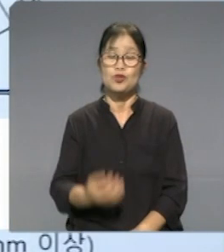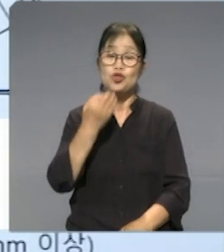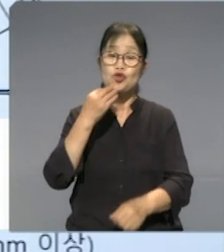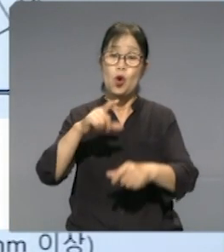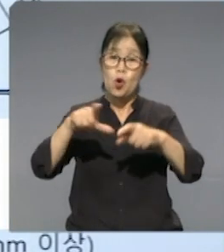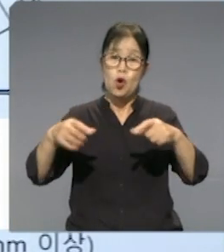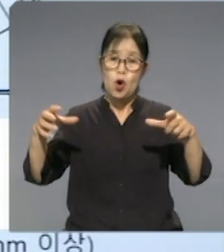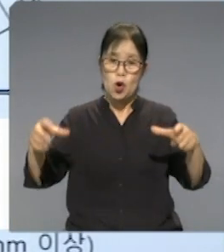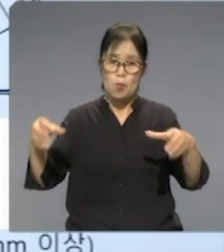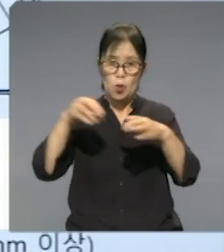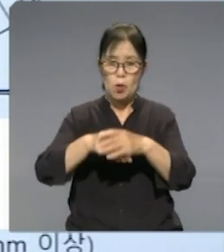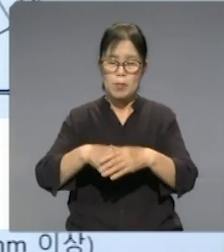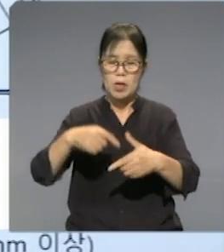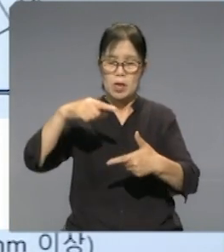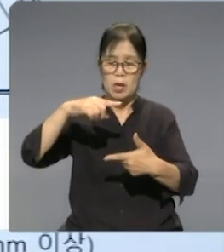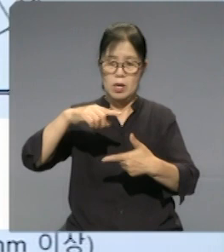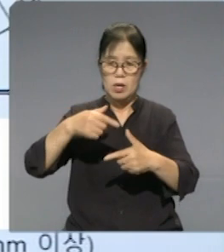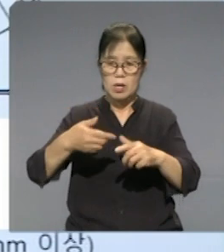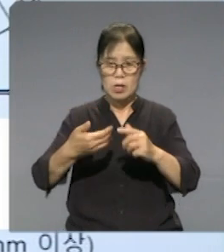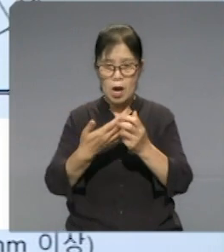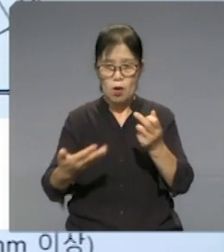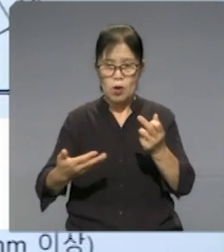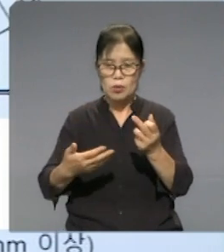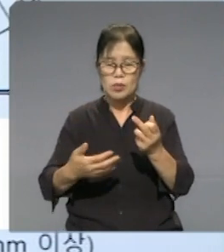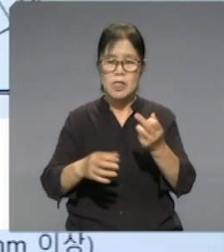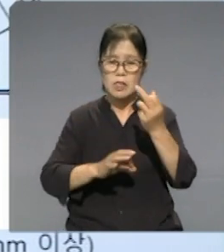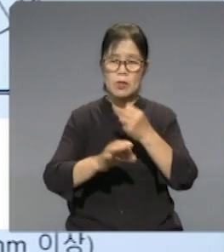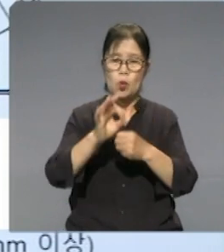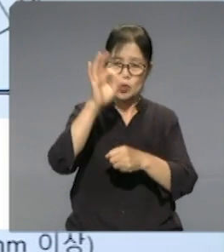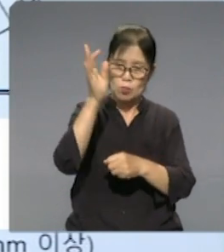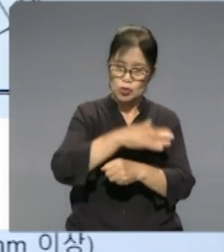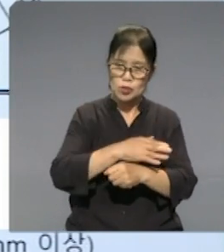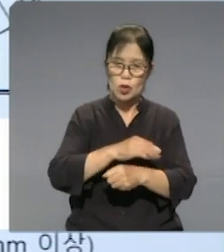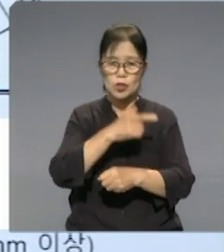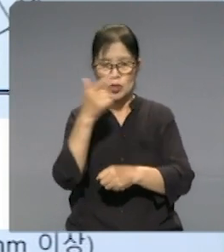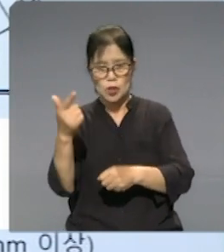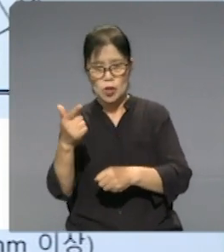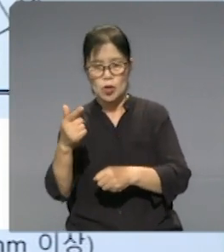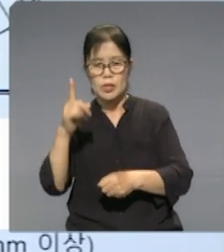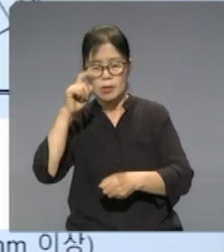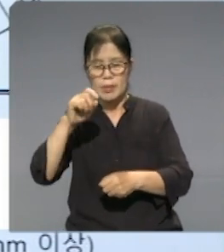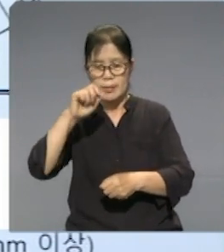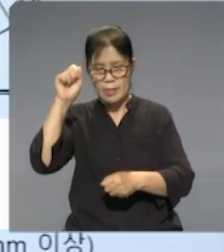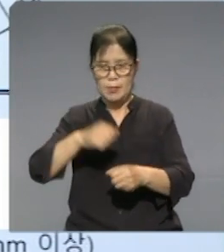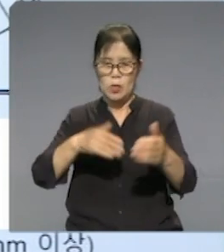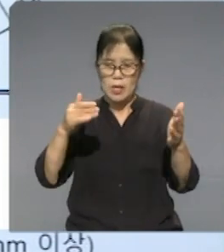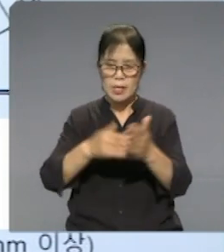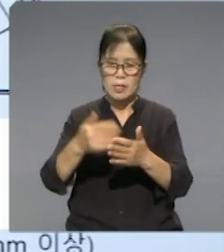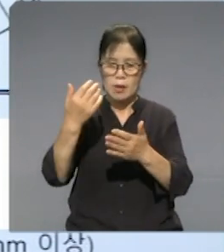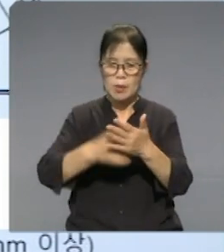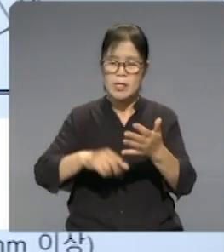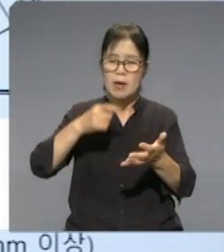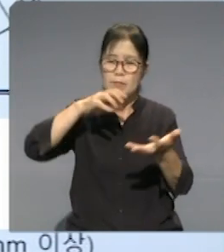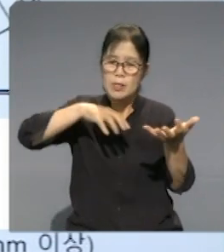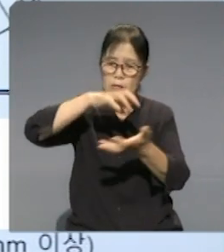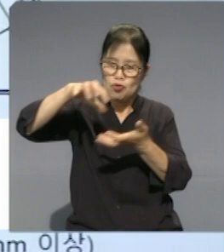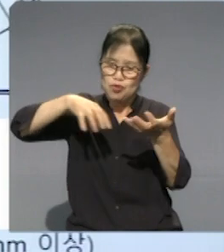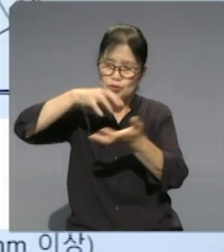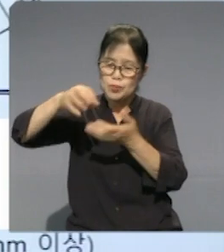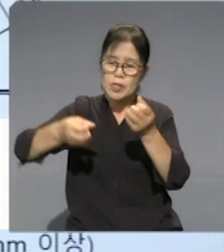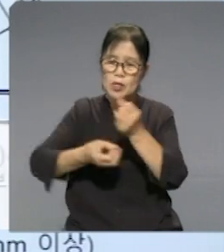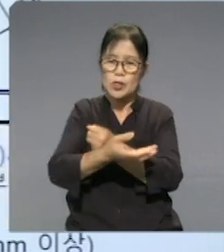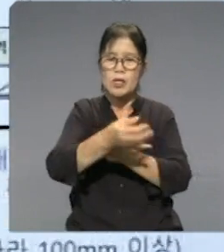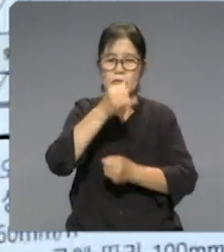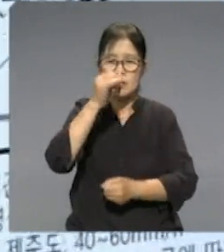수도권을 포함한 강원 영서 지역은 10일 오전부터 10일 저녁 또는 11일 새벽까지 남아있는 비구름대의 영향을 받을